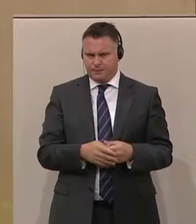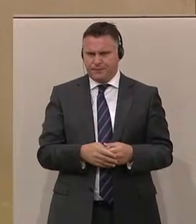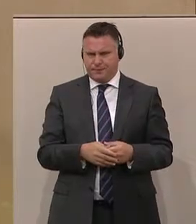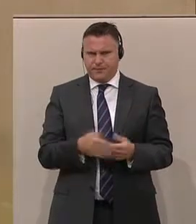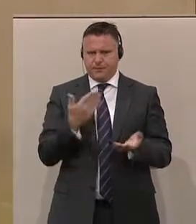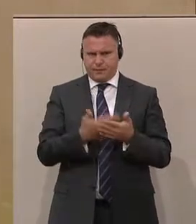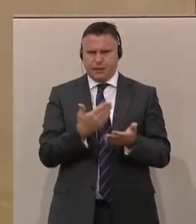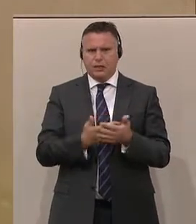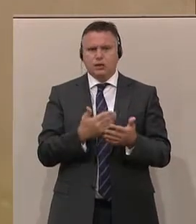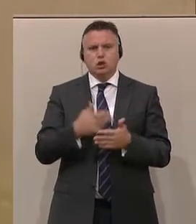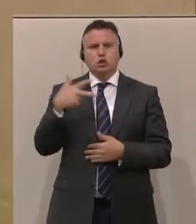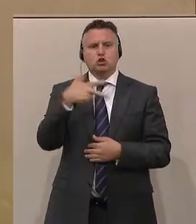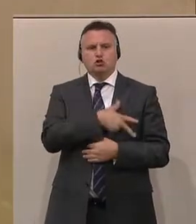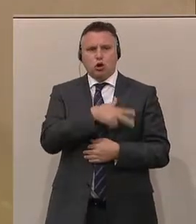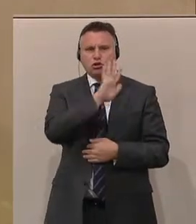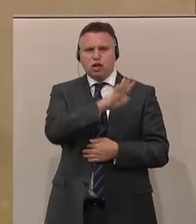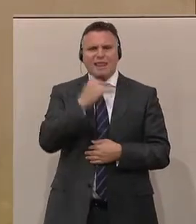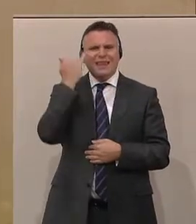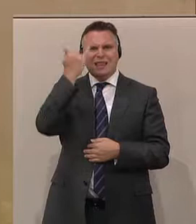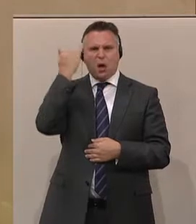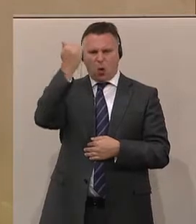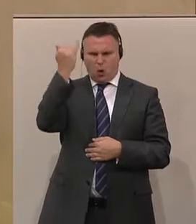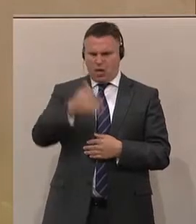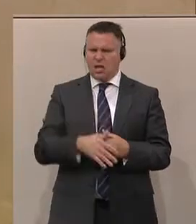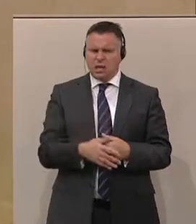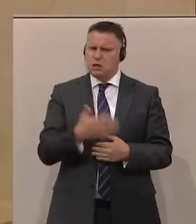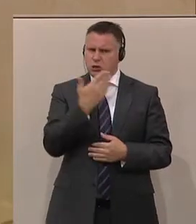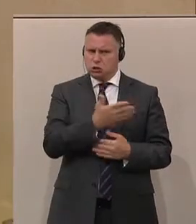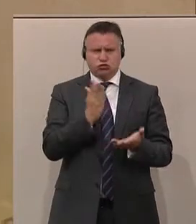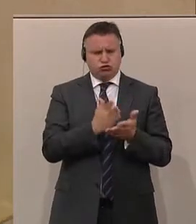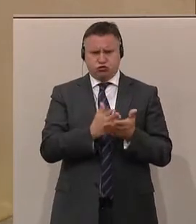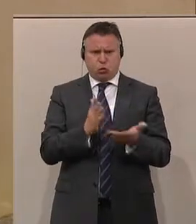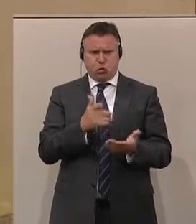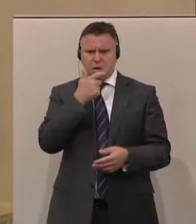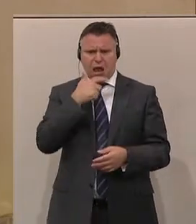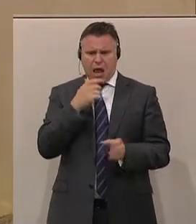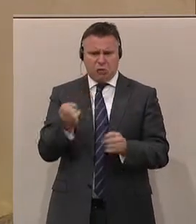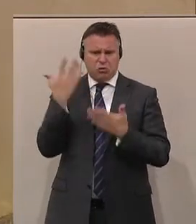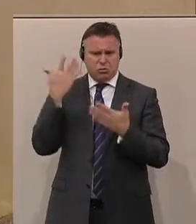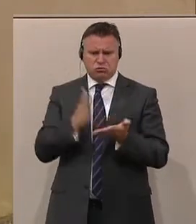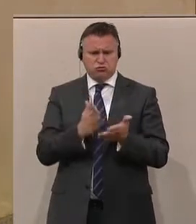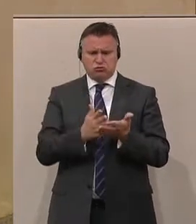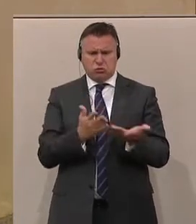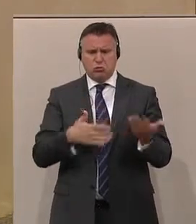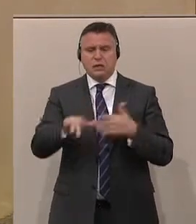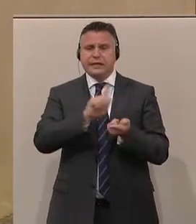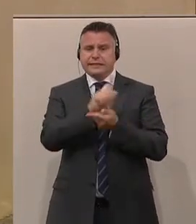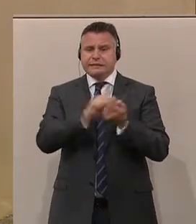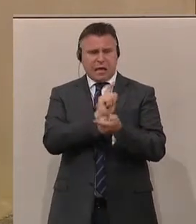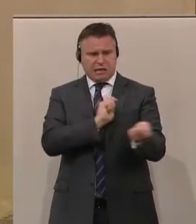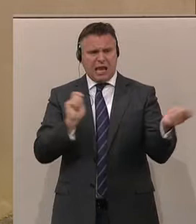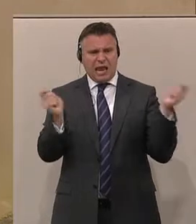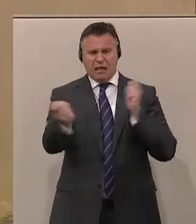Genau, das ist es, die sozialistische Ideologie. Und das hat sich überlebt. Und man sagt ja, wer nicht mit der Zeit